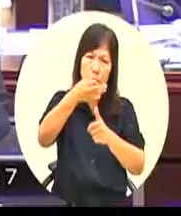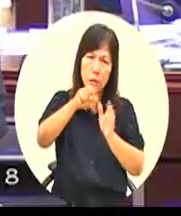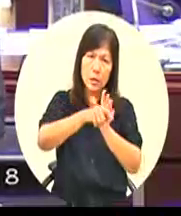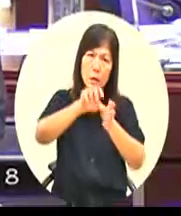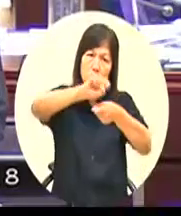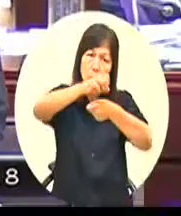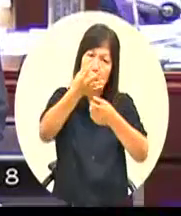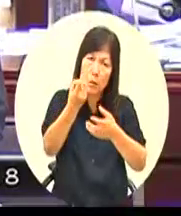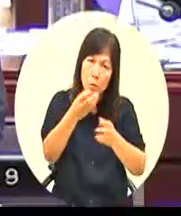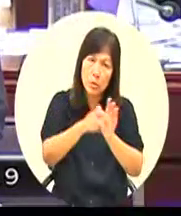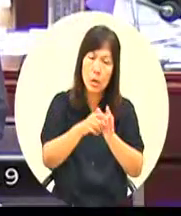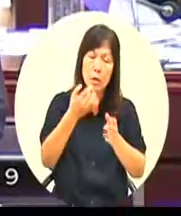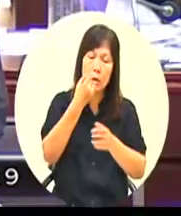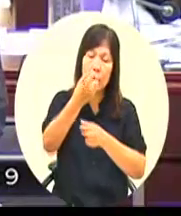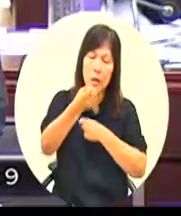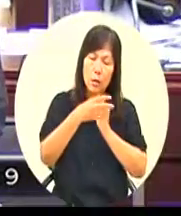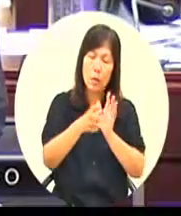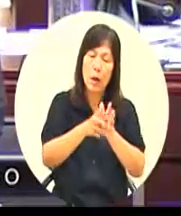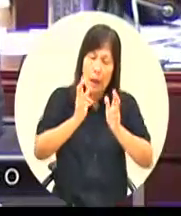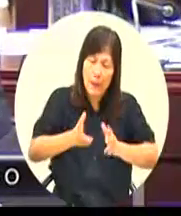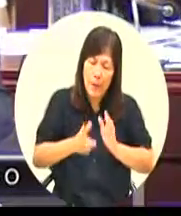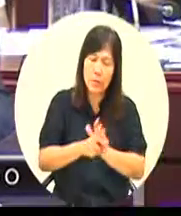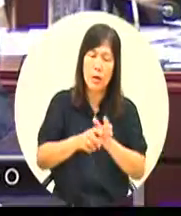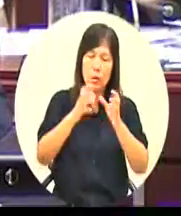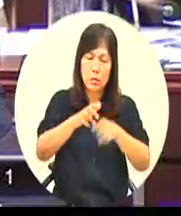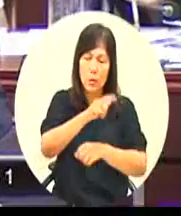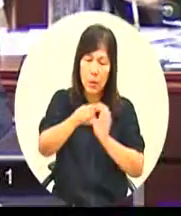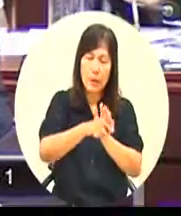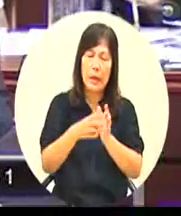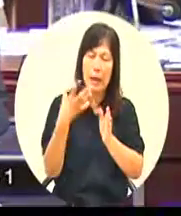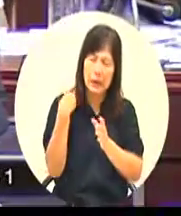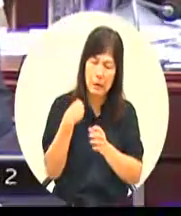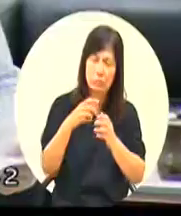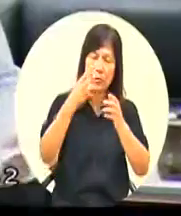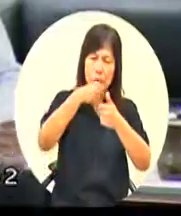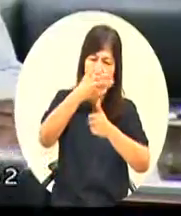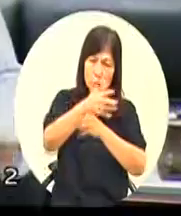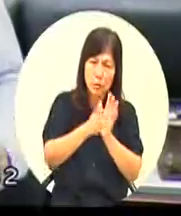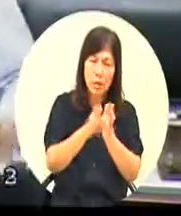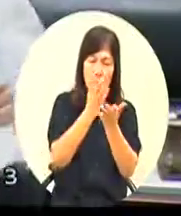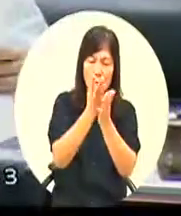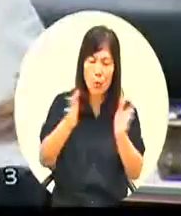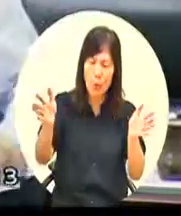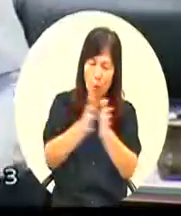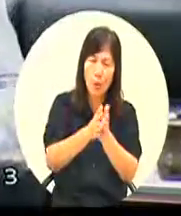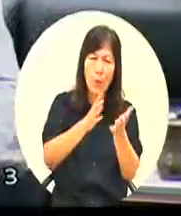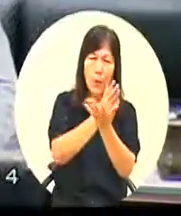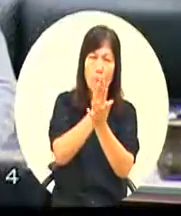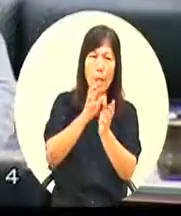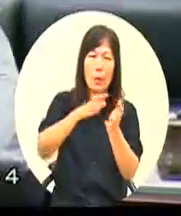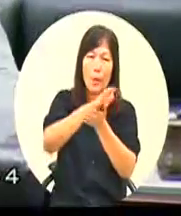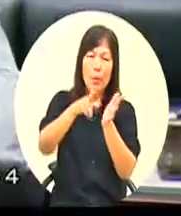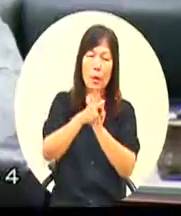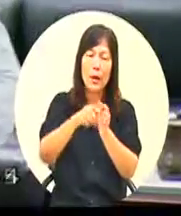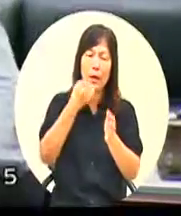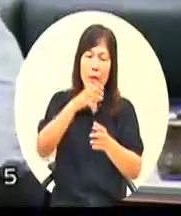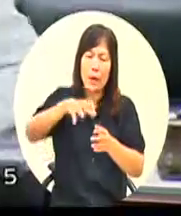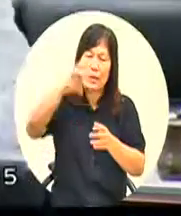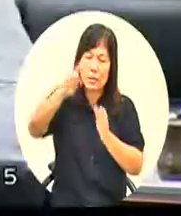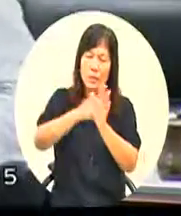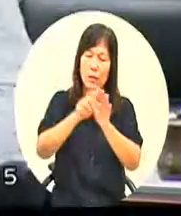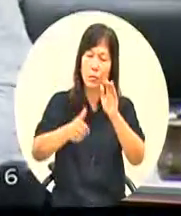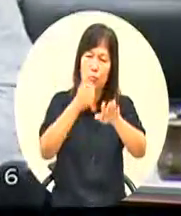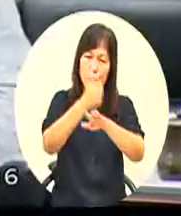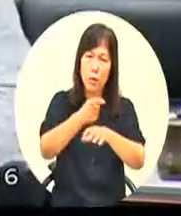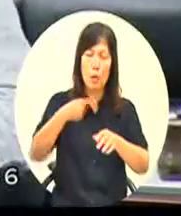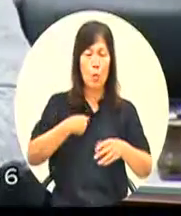多少？你有 PU 跑道，你有设备需求，老旧校舍， 经费不足的 种种加起来。 局长 很多， 你现在是当局长，